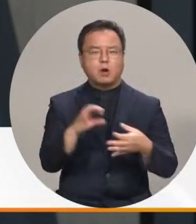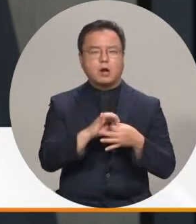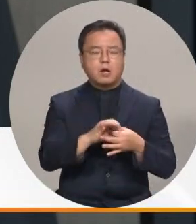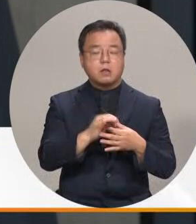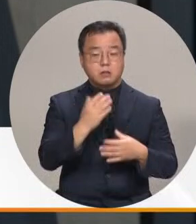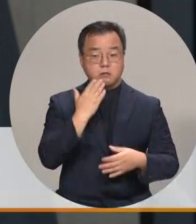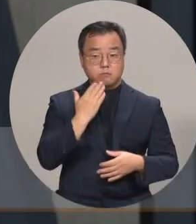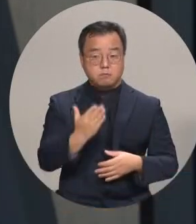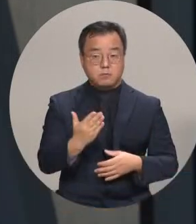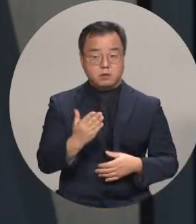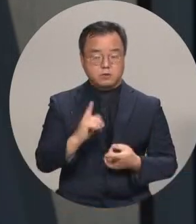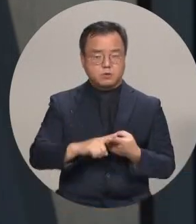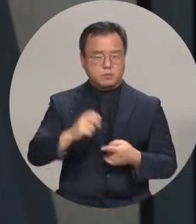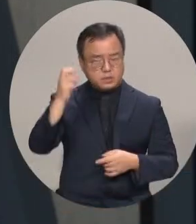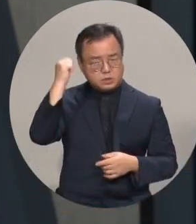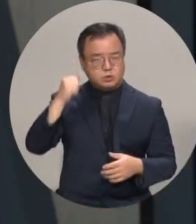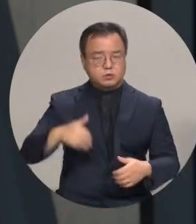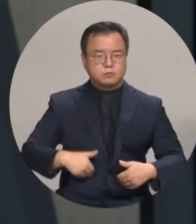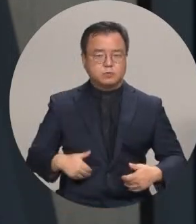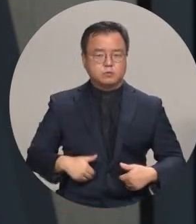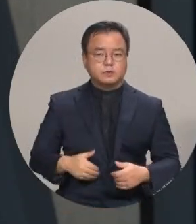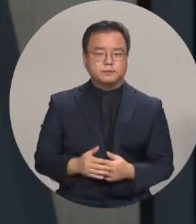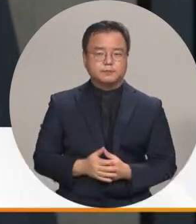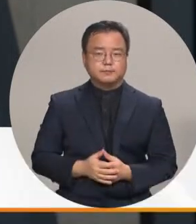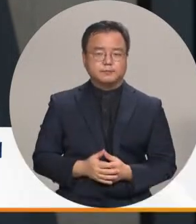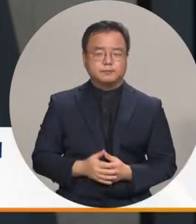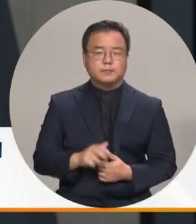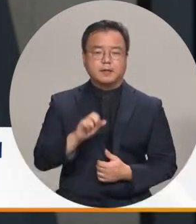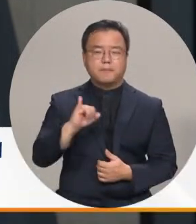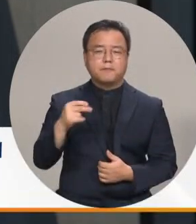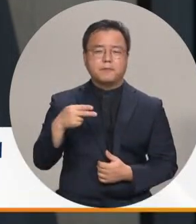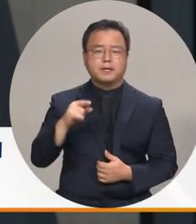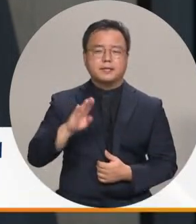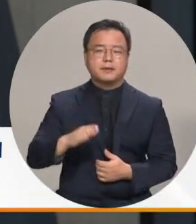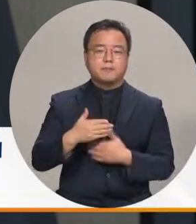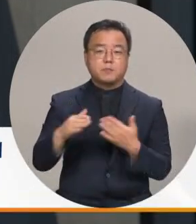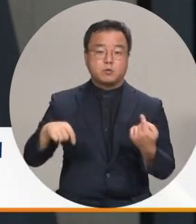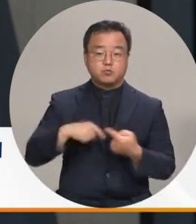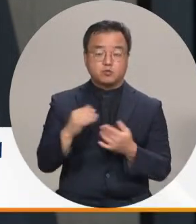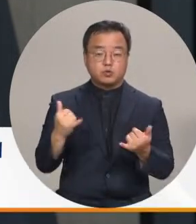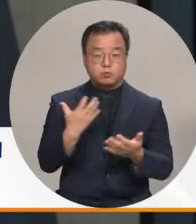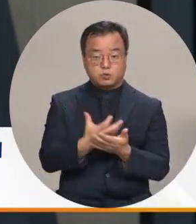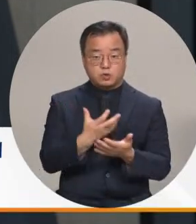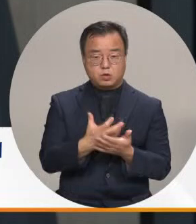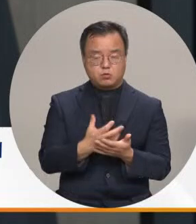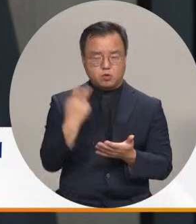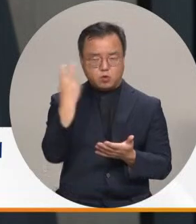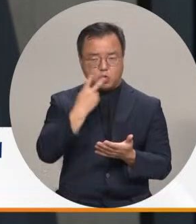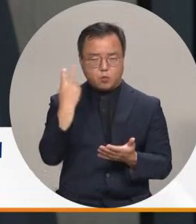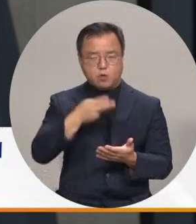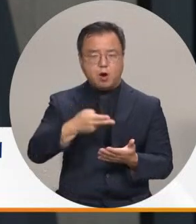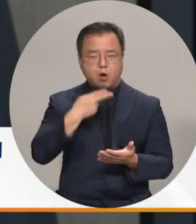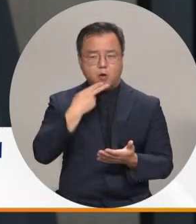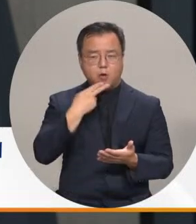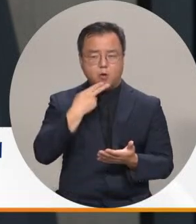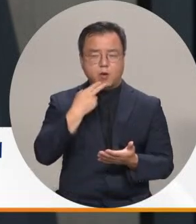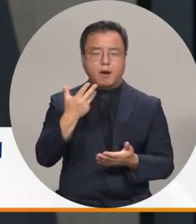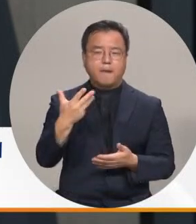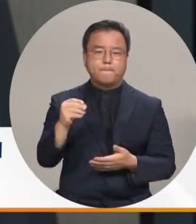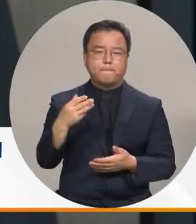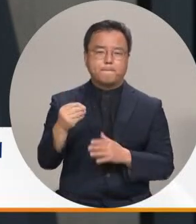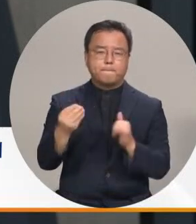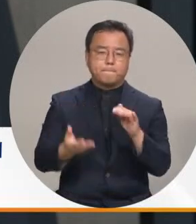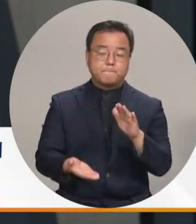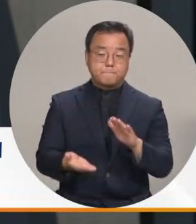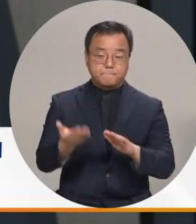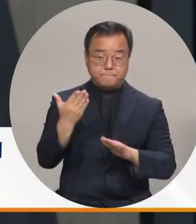측면도 어 주의깊게 봐야 합니다 피대 by 운영자가 자료를 제대로 검열하지 않고 무려 8만 명 이상의